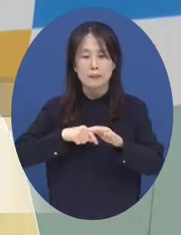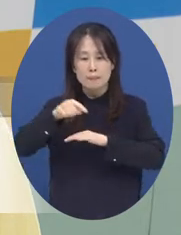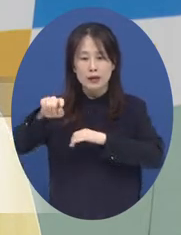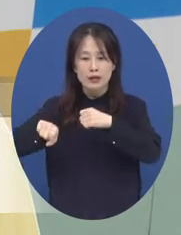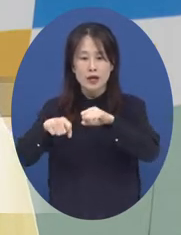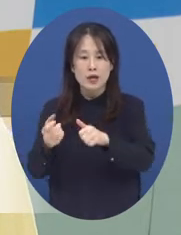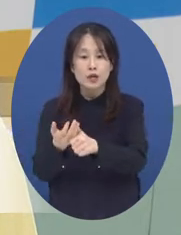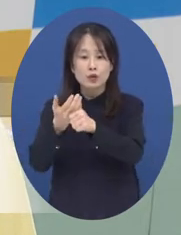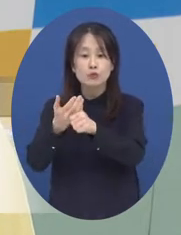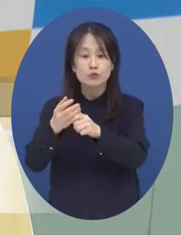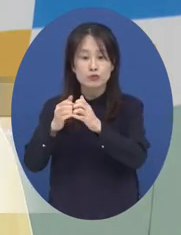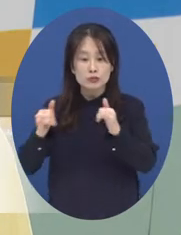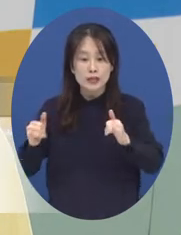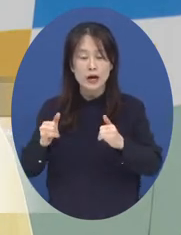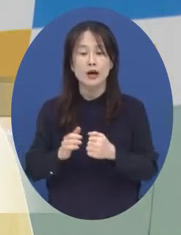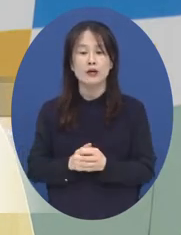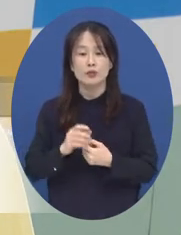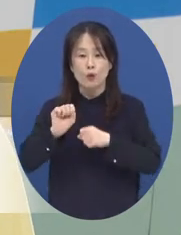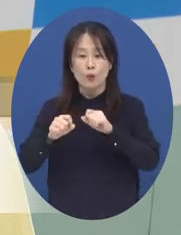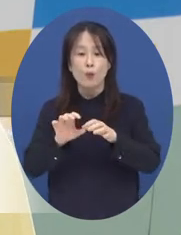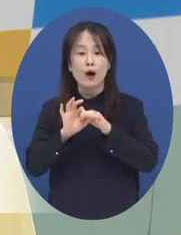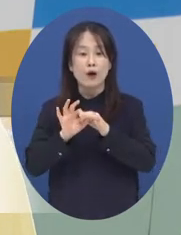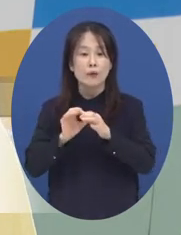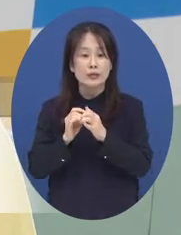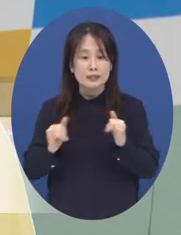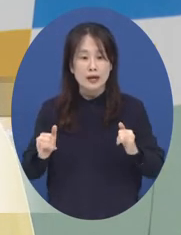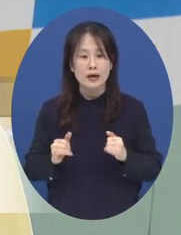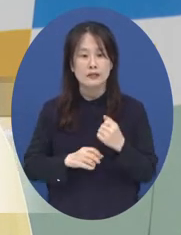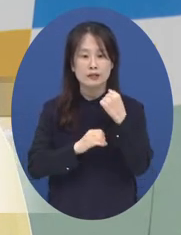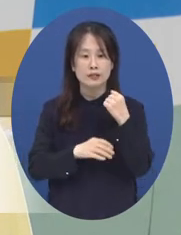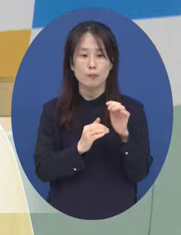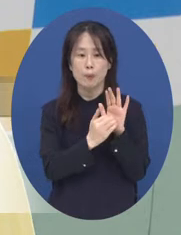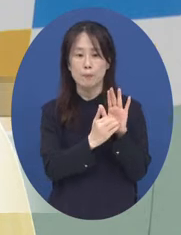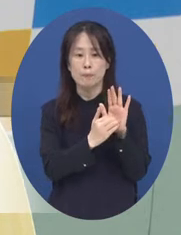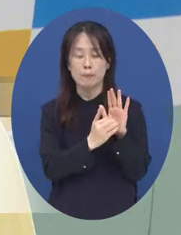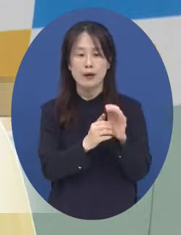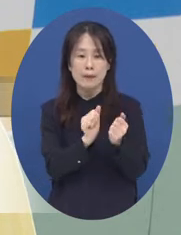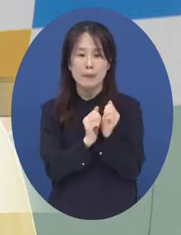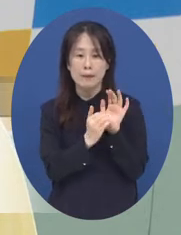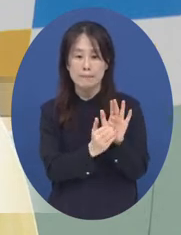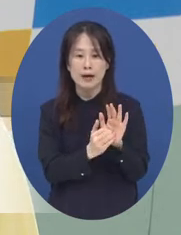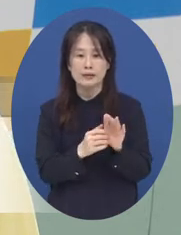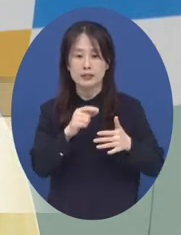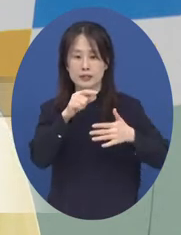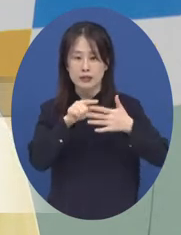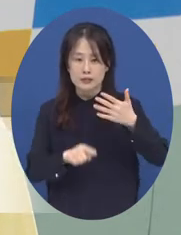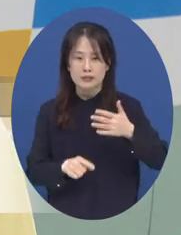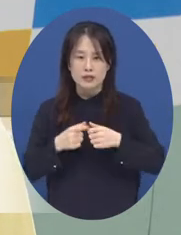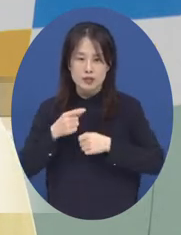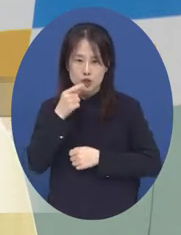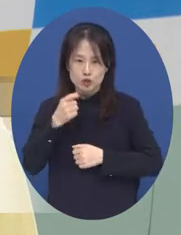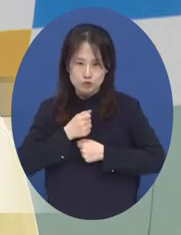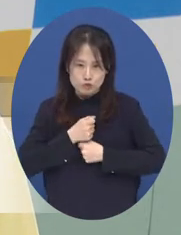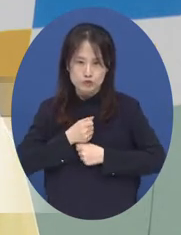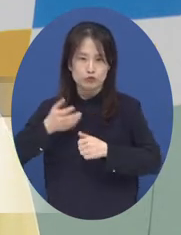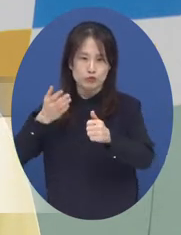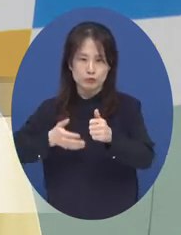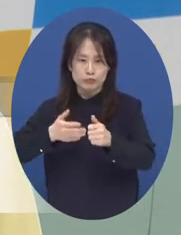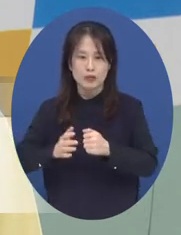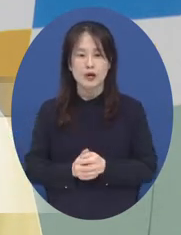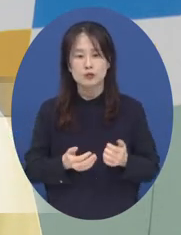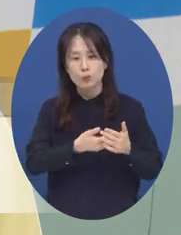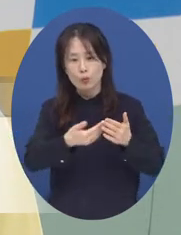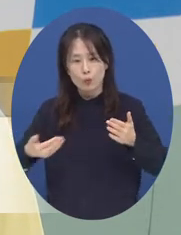만큼 가금 돈과 종사자 등 축산 관계 저는 기본 방적 수칙을 철저히 준수해 주시고 동민 들께서 도 서